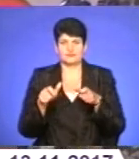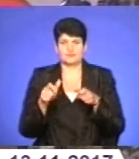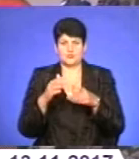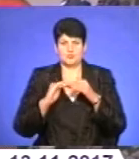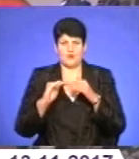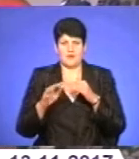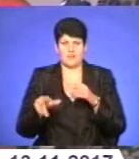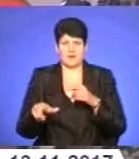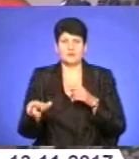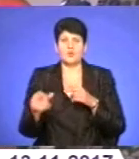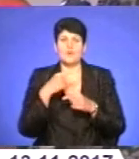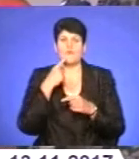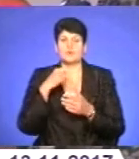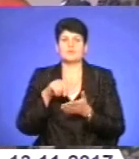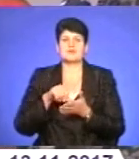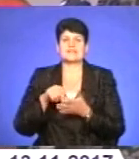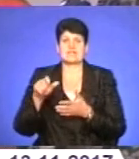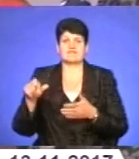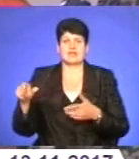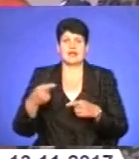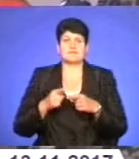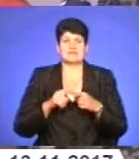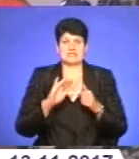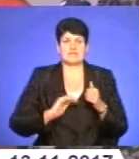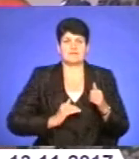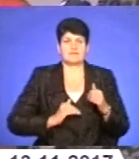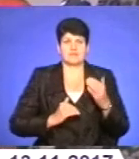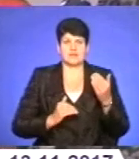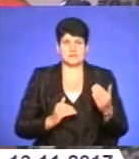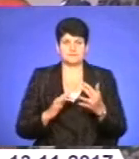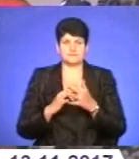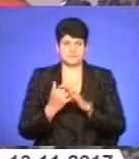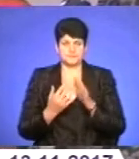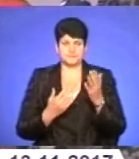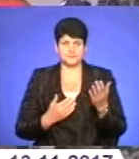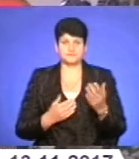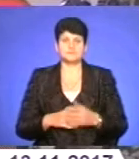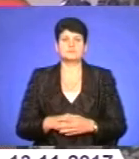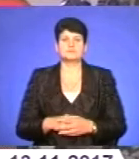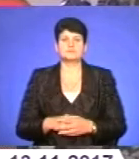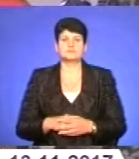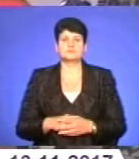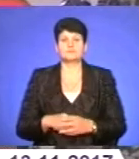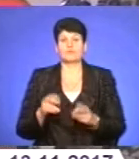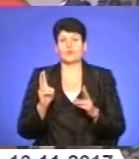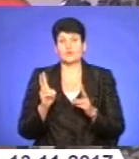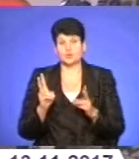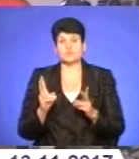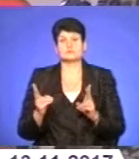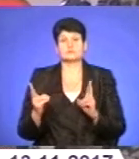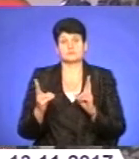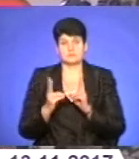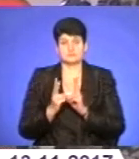говоримо з представниками цих агропромислових підприємств. Десь хтось йде на